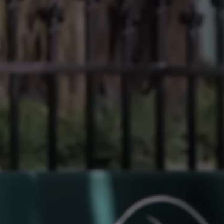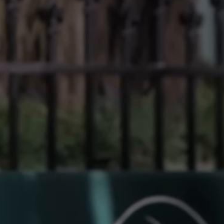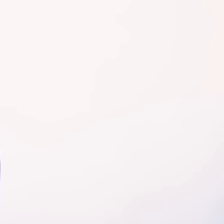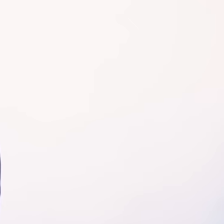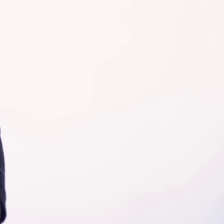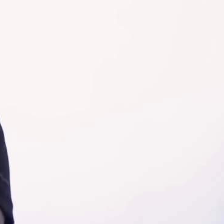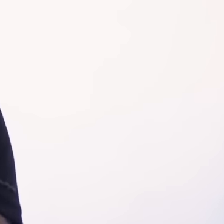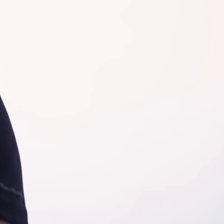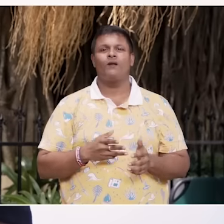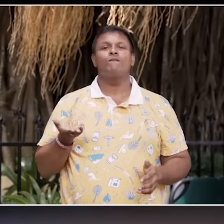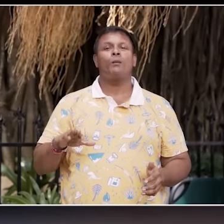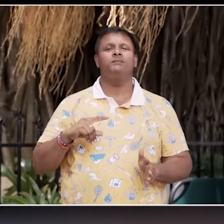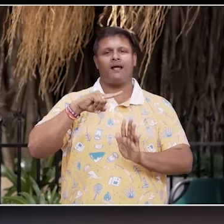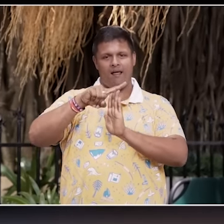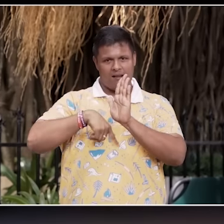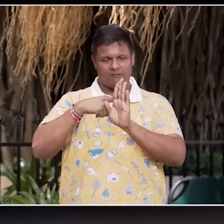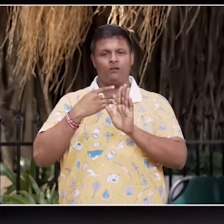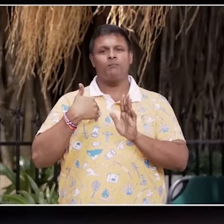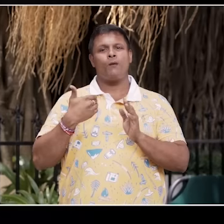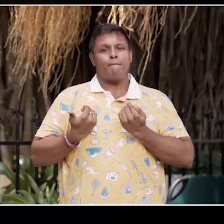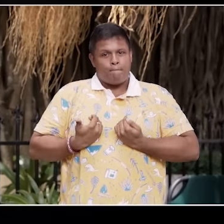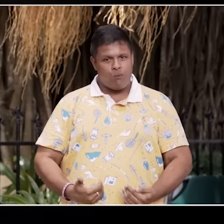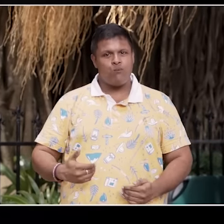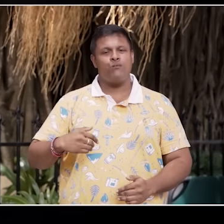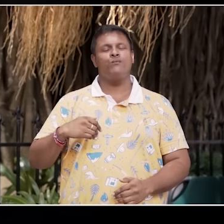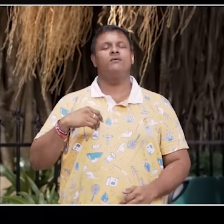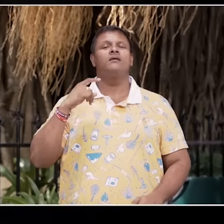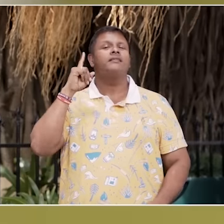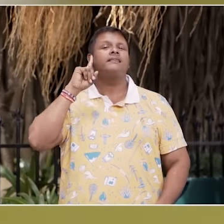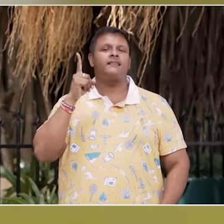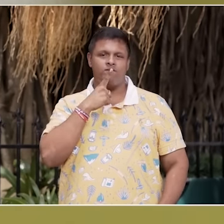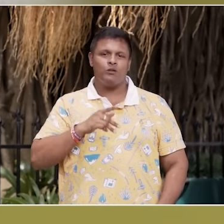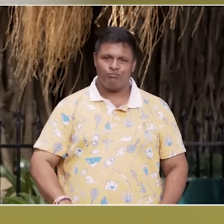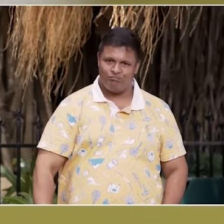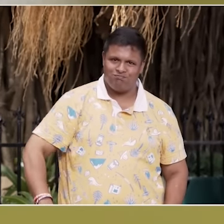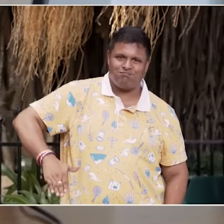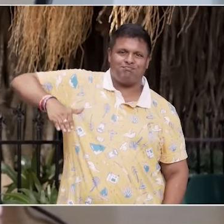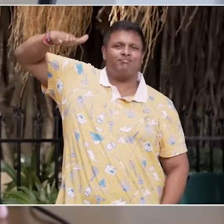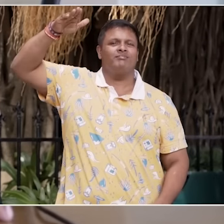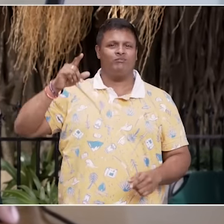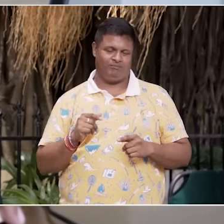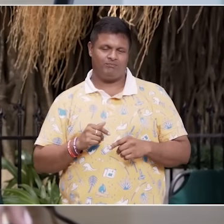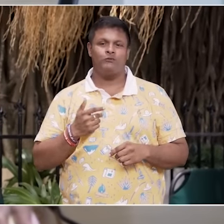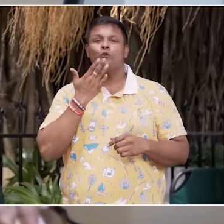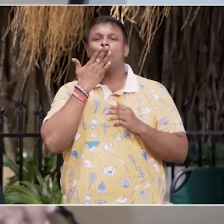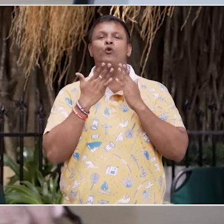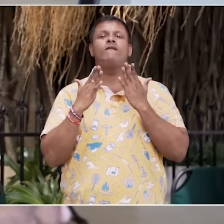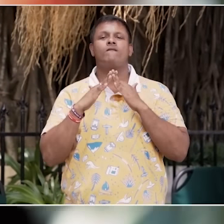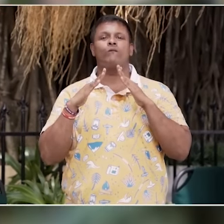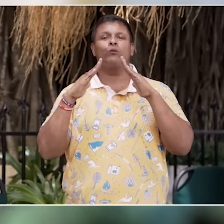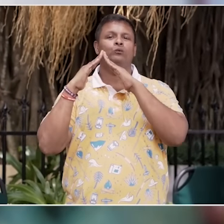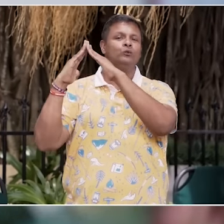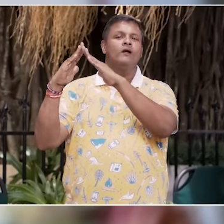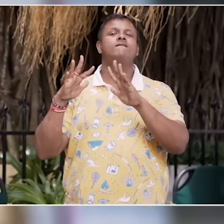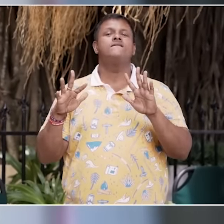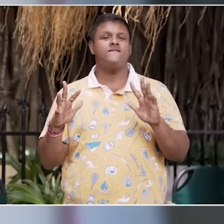සීලන් මම ඉපදුනේ ලංකාවේ මම උපතින්ම ශ්‍රව්‍ය අබාධිත